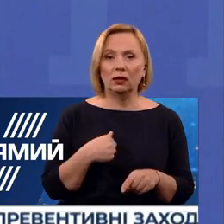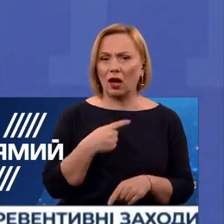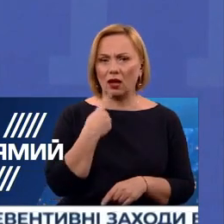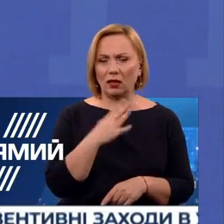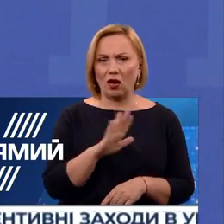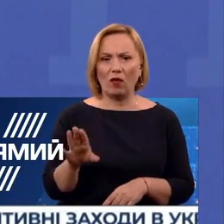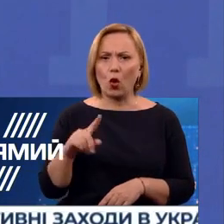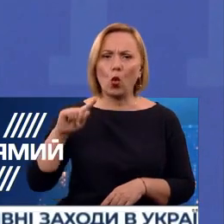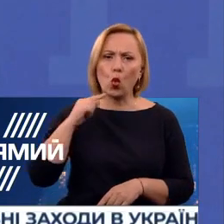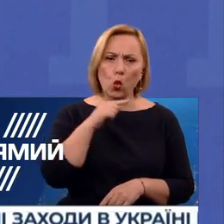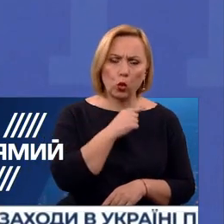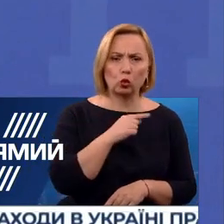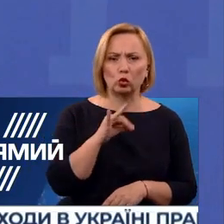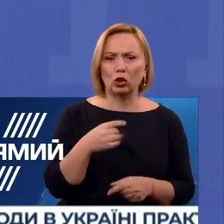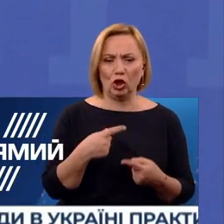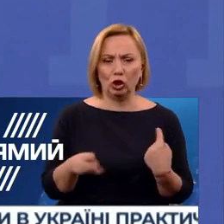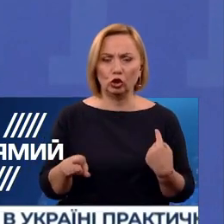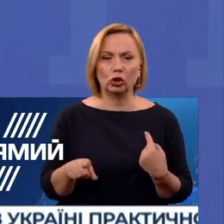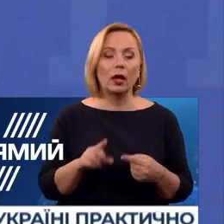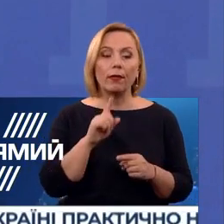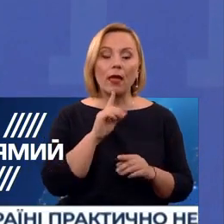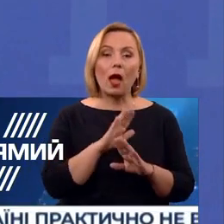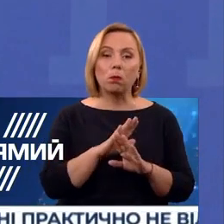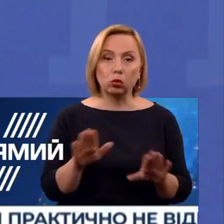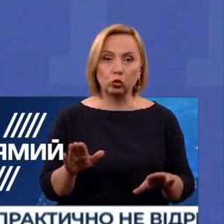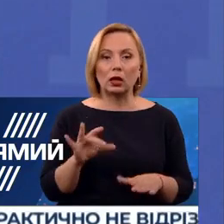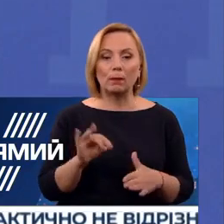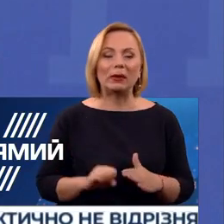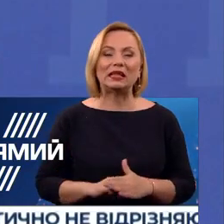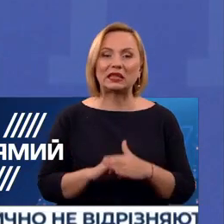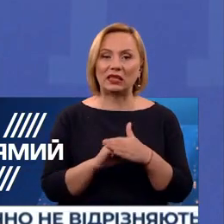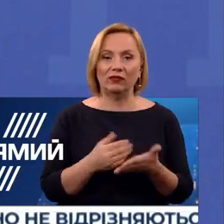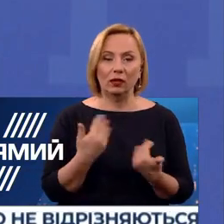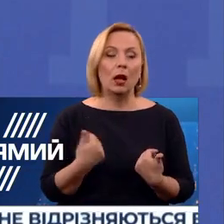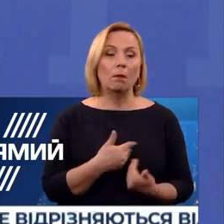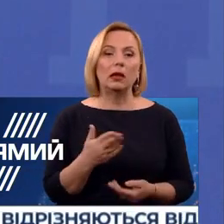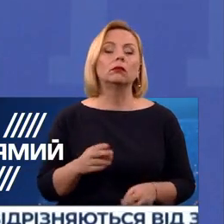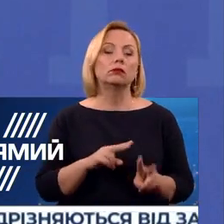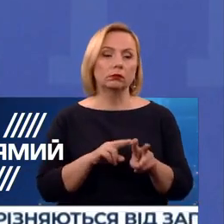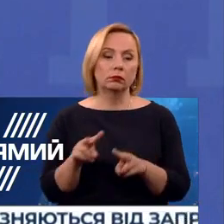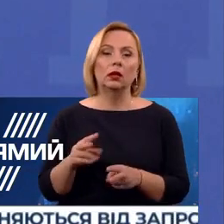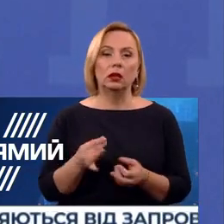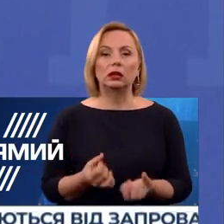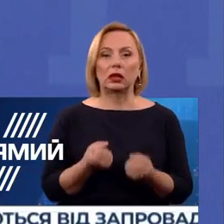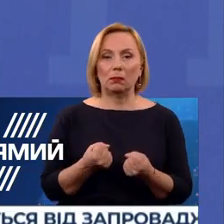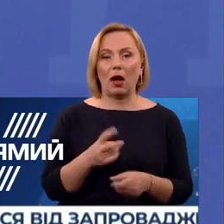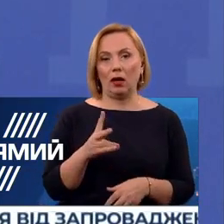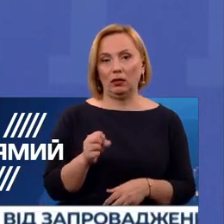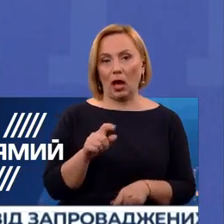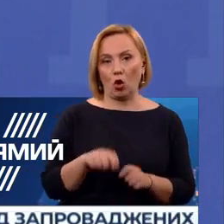про кукурузу і інші кормові культури, не буде і підстав ніяких нема. Ми моніторимо і тримаємо це також на